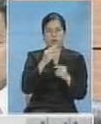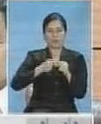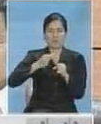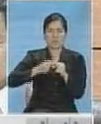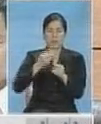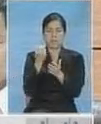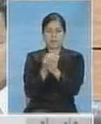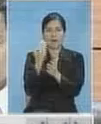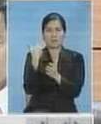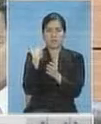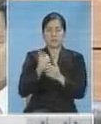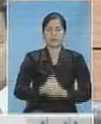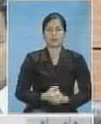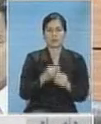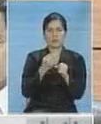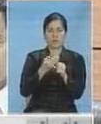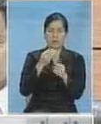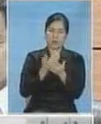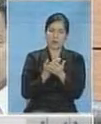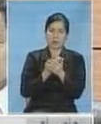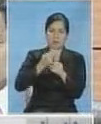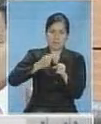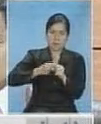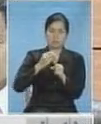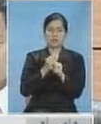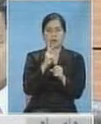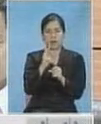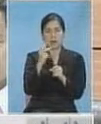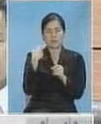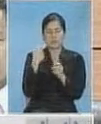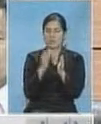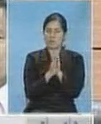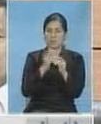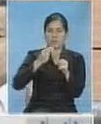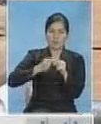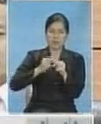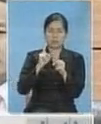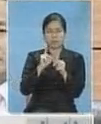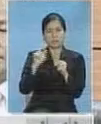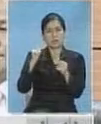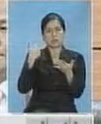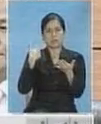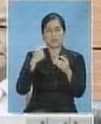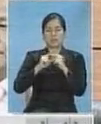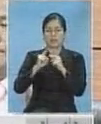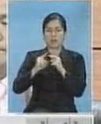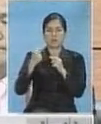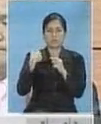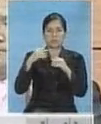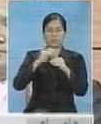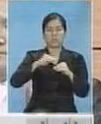ที่ทำให้ราคาน้ำมันราคาก๊าซหรือรวมไปถึงน้ำมันดีเซลซึ่งถือว่าเป็นต้นทุนในเรื่องของการขนส่งสูง